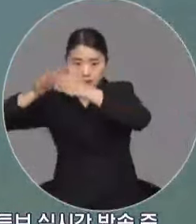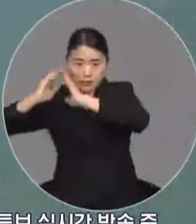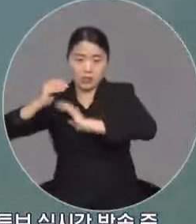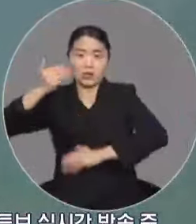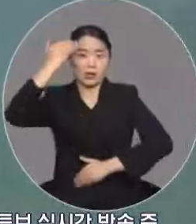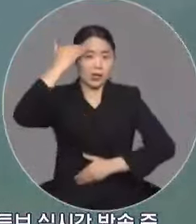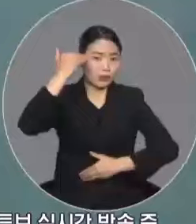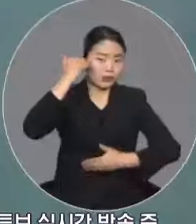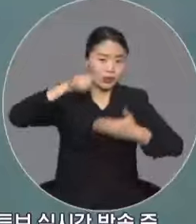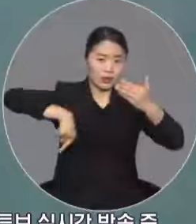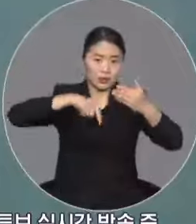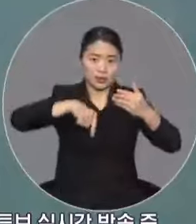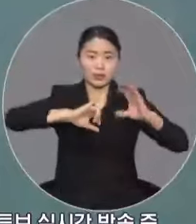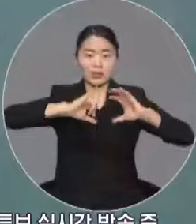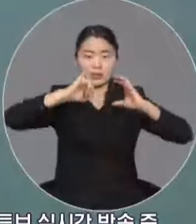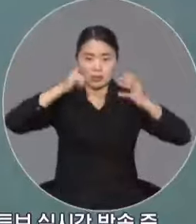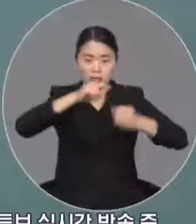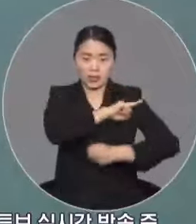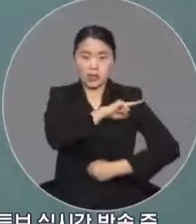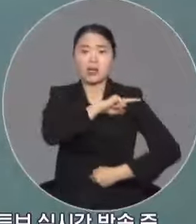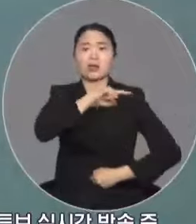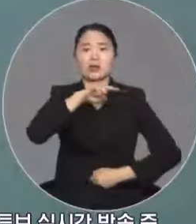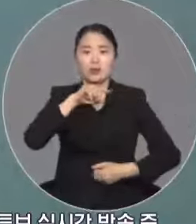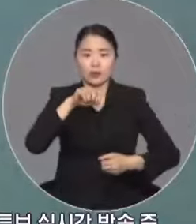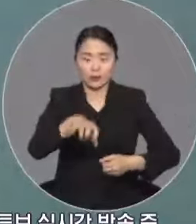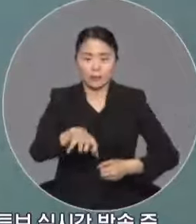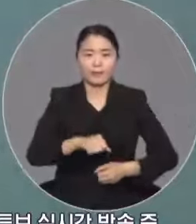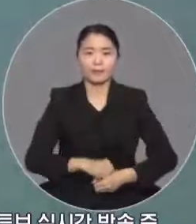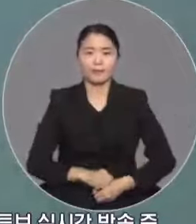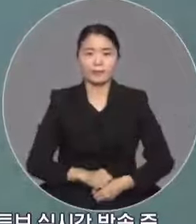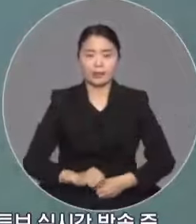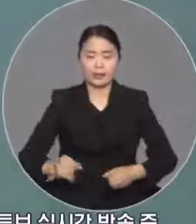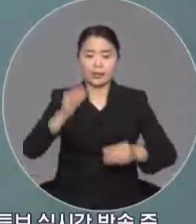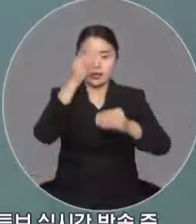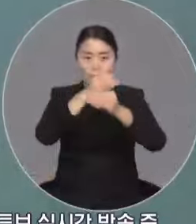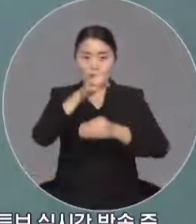친환경 에너지 항만으로 자리매김하고 있습니다. UBC 뉴스 김익현입니다.